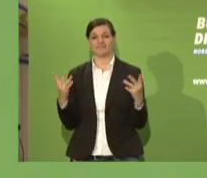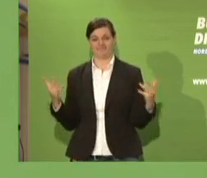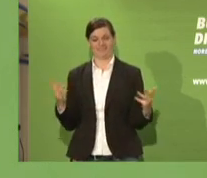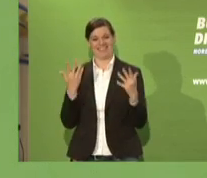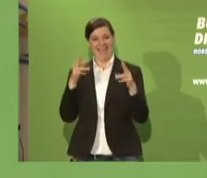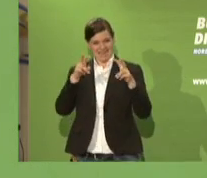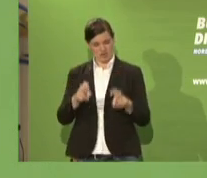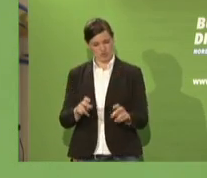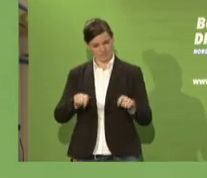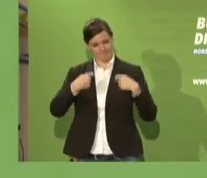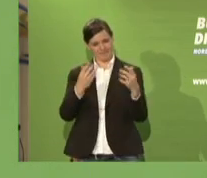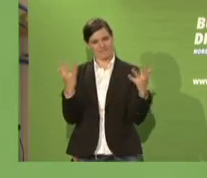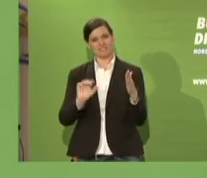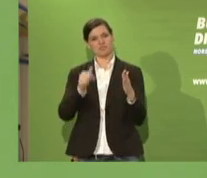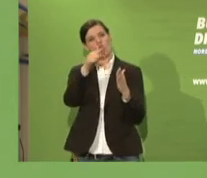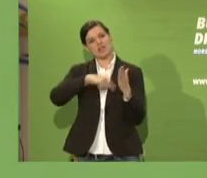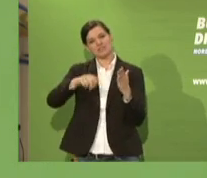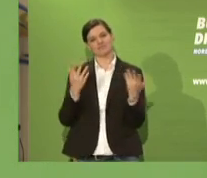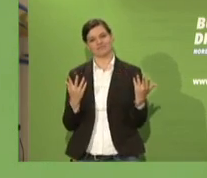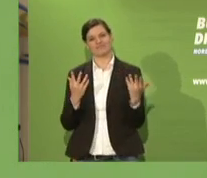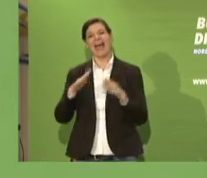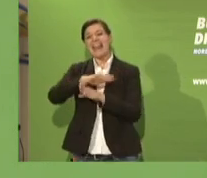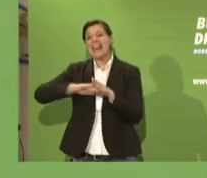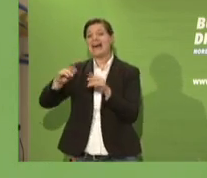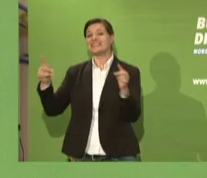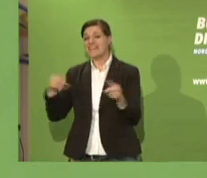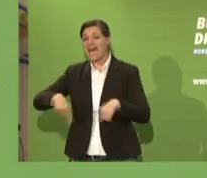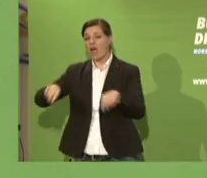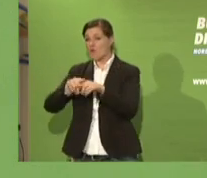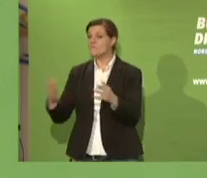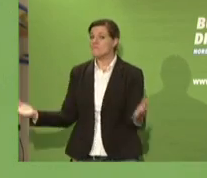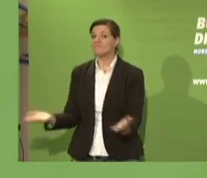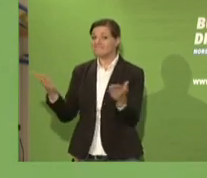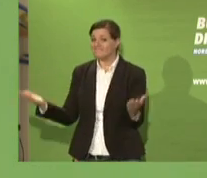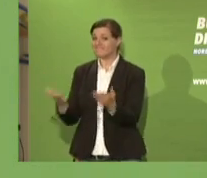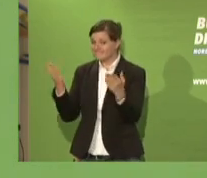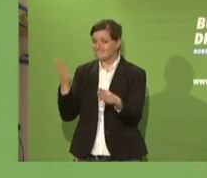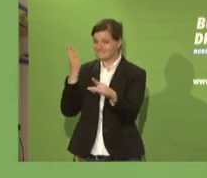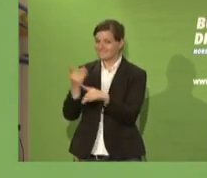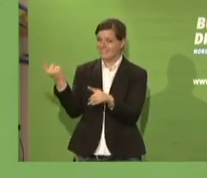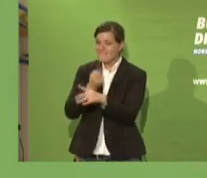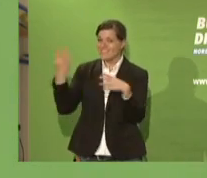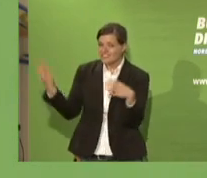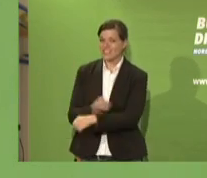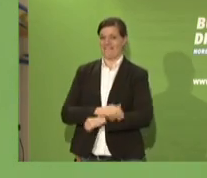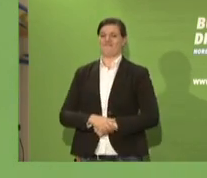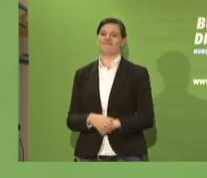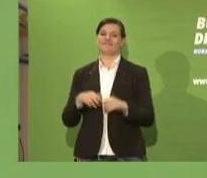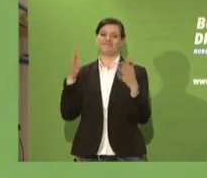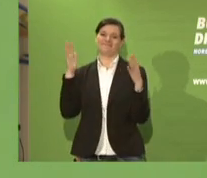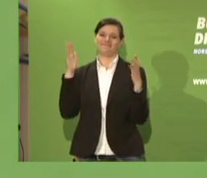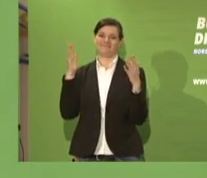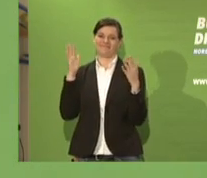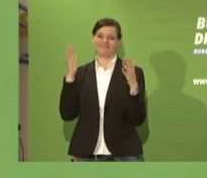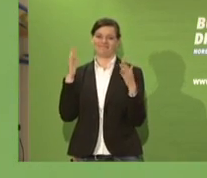Analyse, wir haben die ländlichen Räume weiter begrünt. Liebe Freundinnen und Freunde,